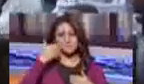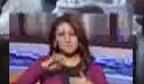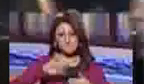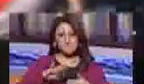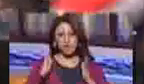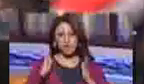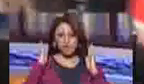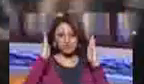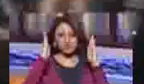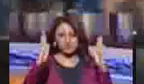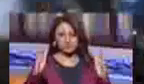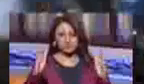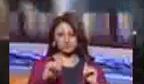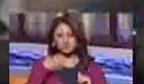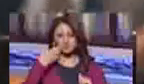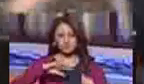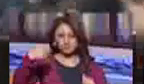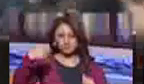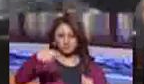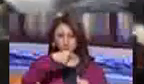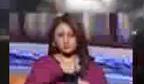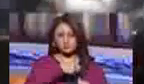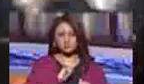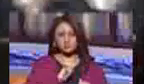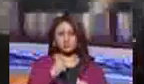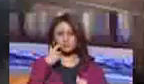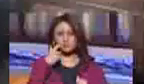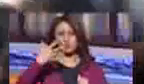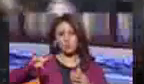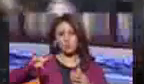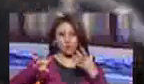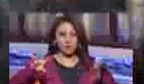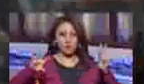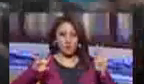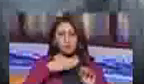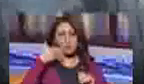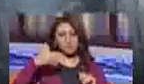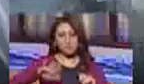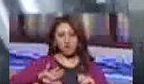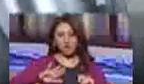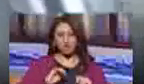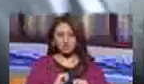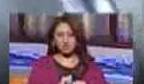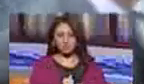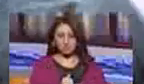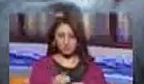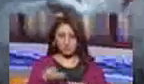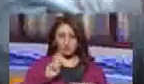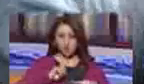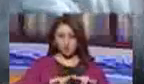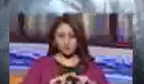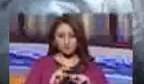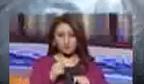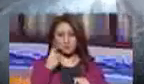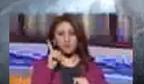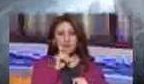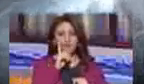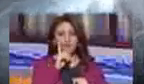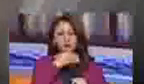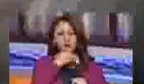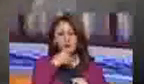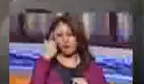واحدة، ثم تفرق كل منهما إلى مثواه الأخير، ومن خلفهما آباء